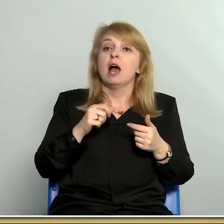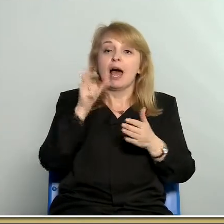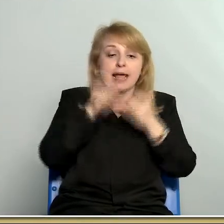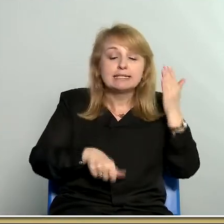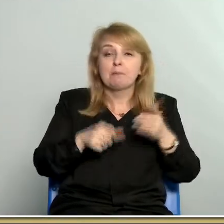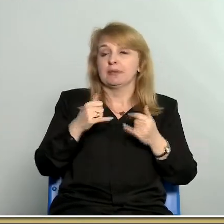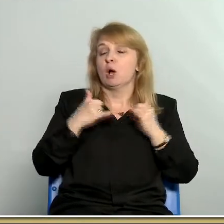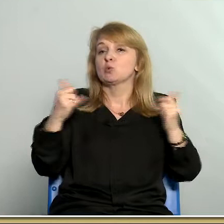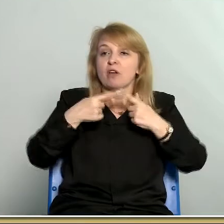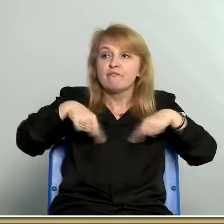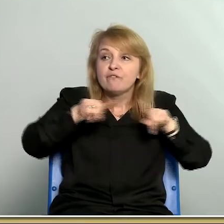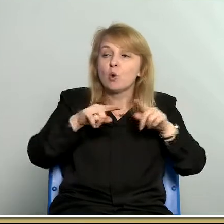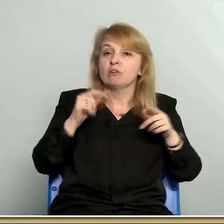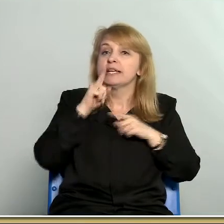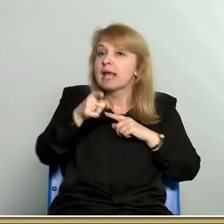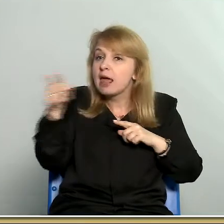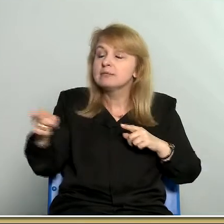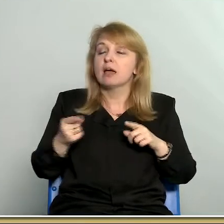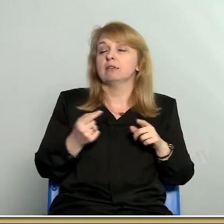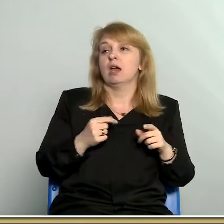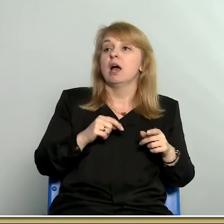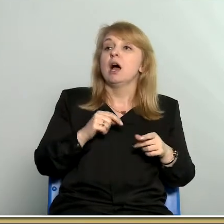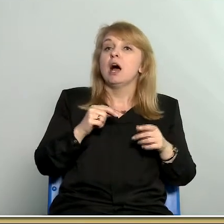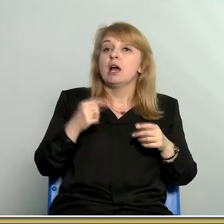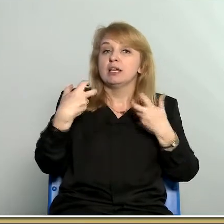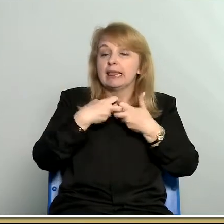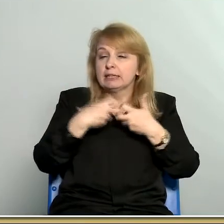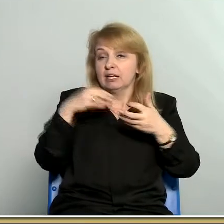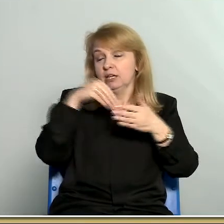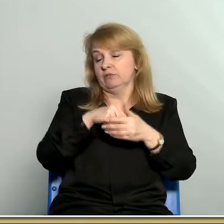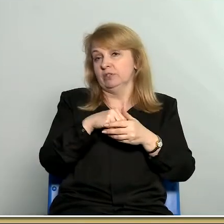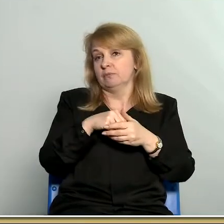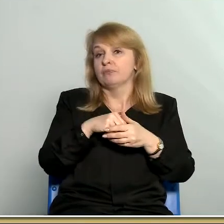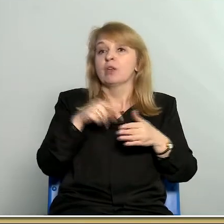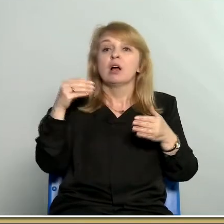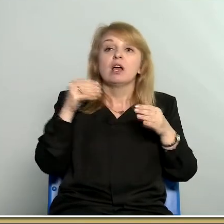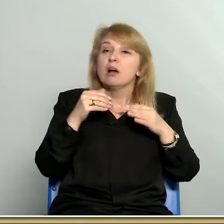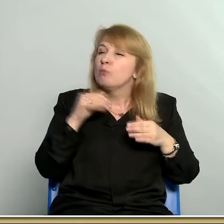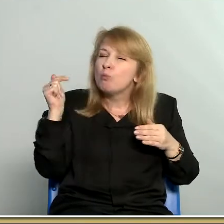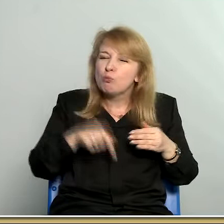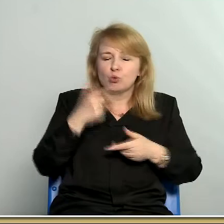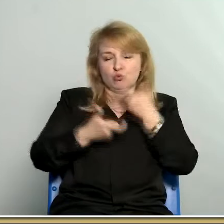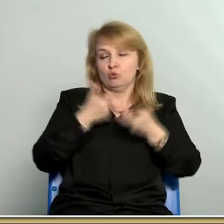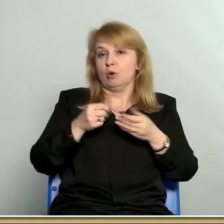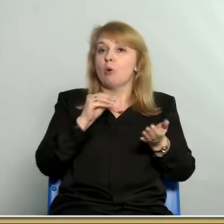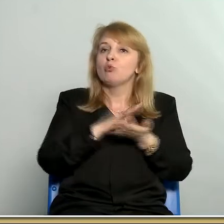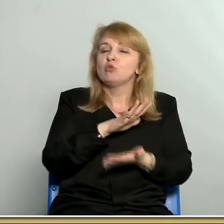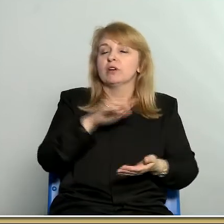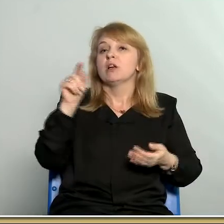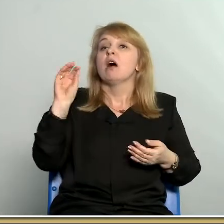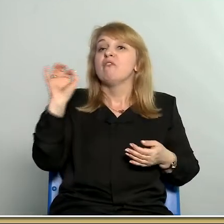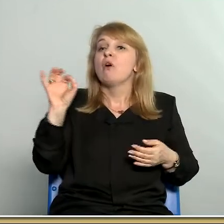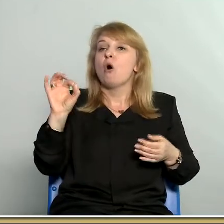możliwość realizacji jakichś zleceń, rejestracji przez internet. Dużo jest do zrobienia w tym temacie, jakichś doświadczenia. Mamy z